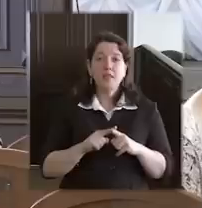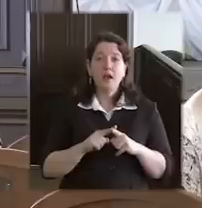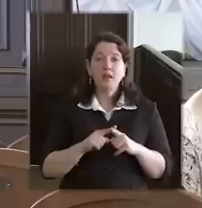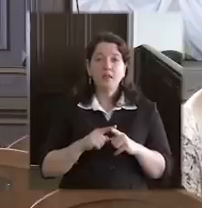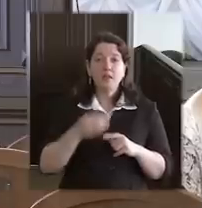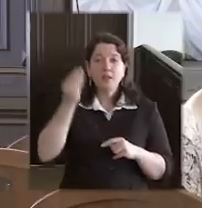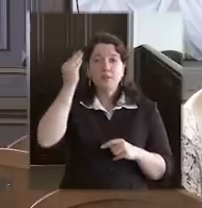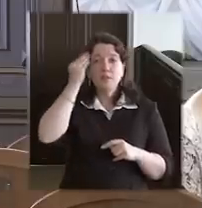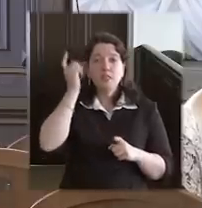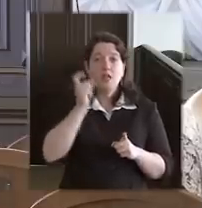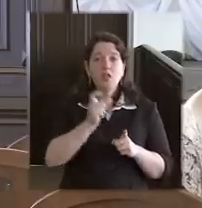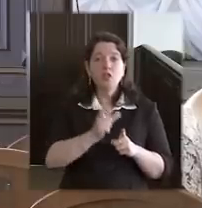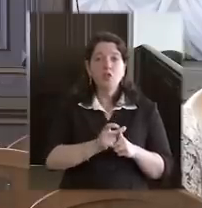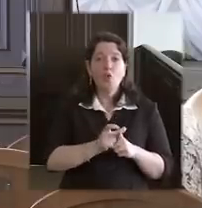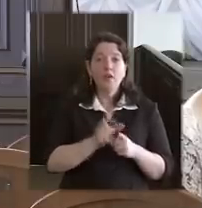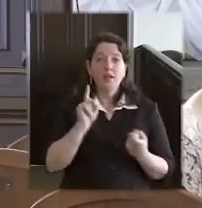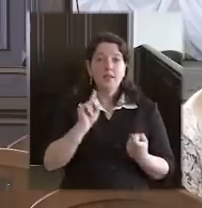Ведь это понятие влечет за собой